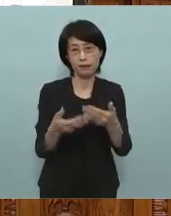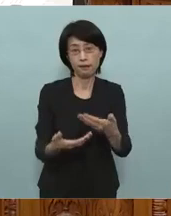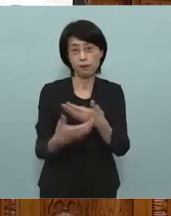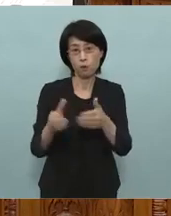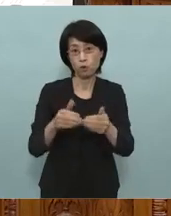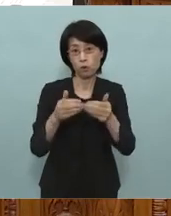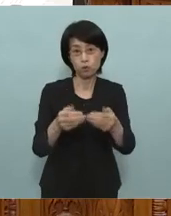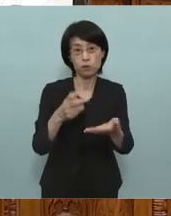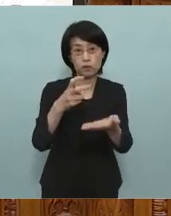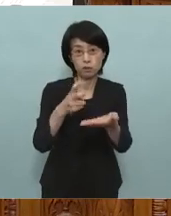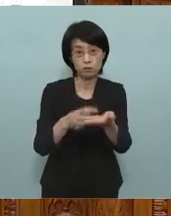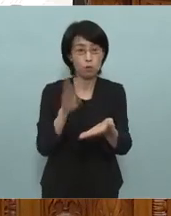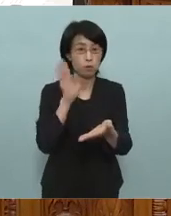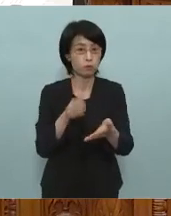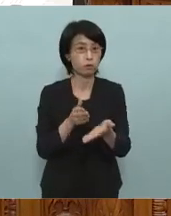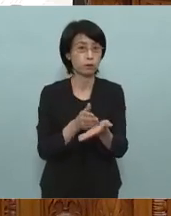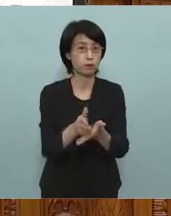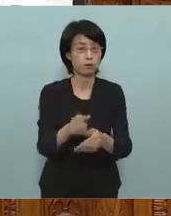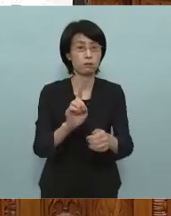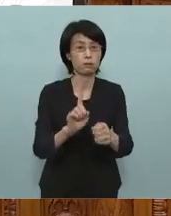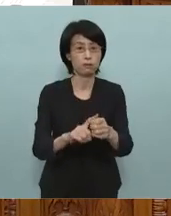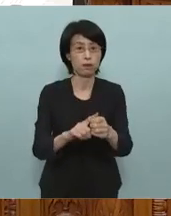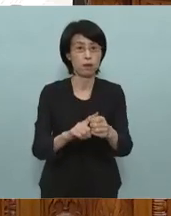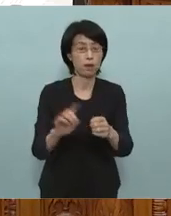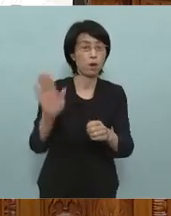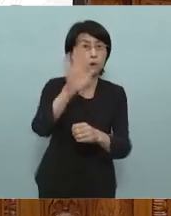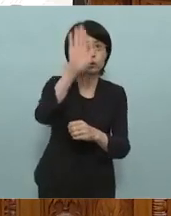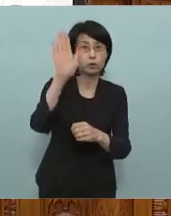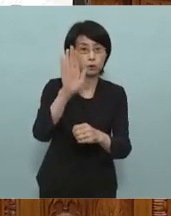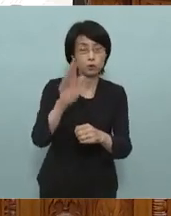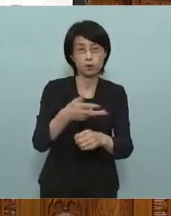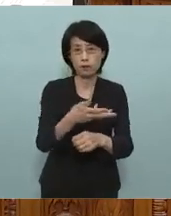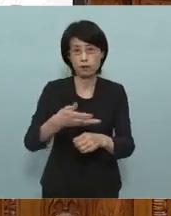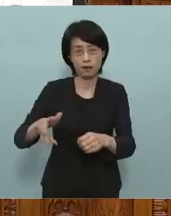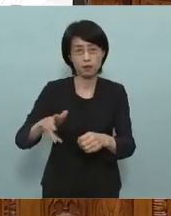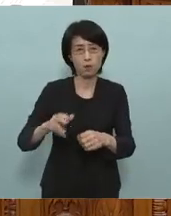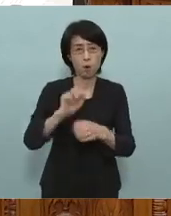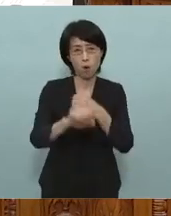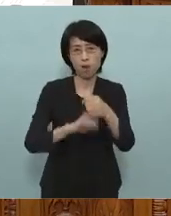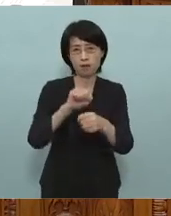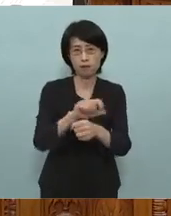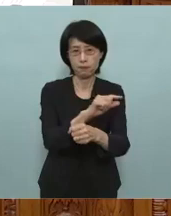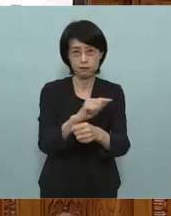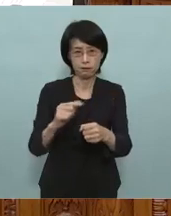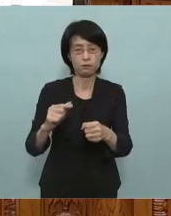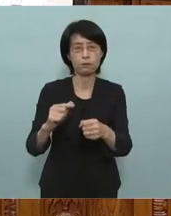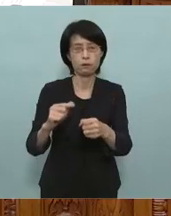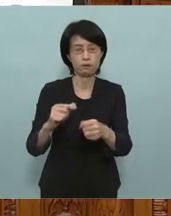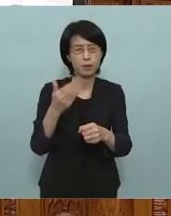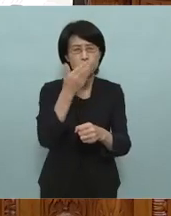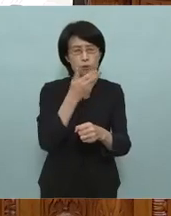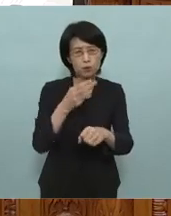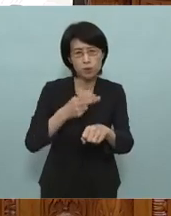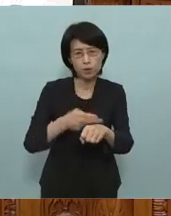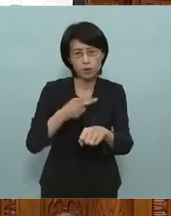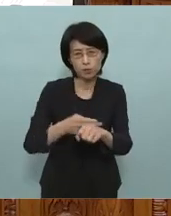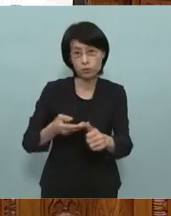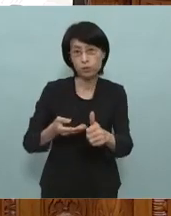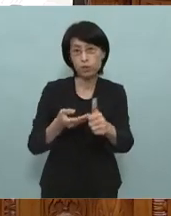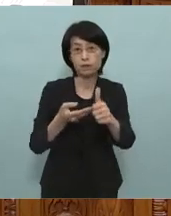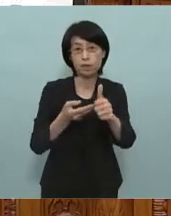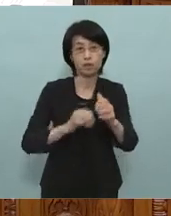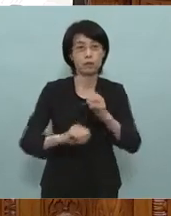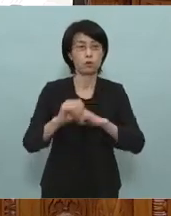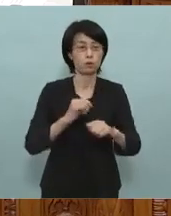の円滑な施行とともに宇宙海洋裁判などの重要技術の育成